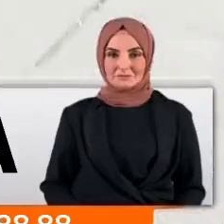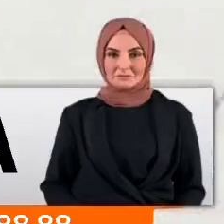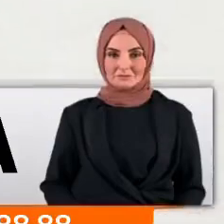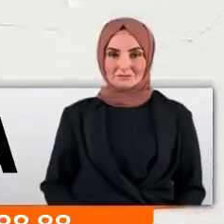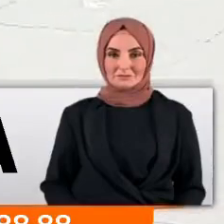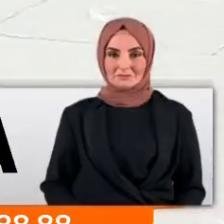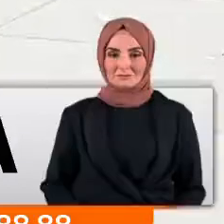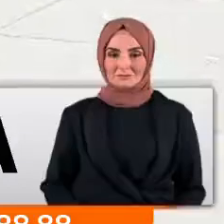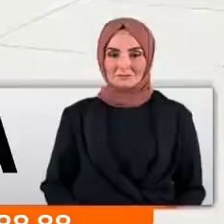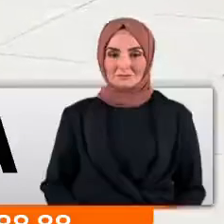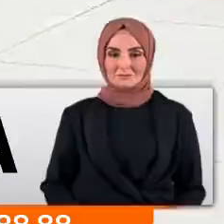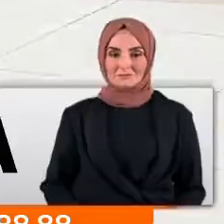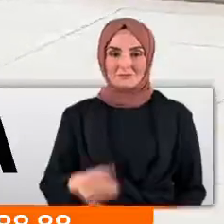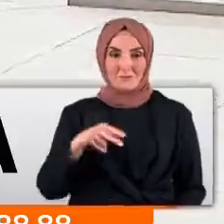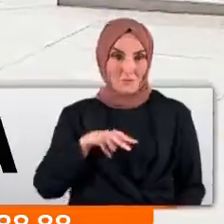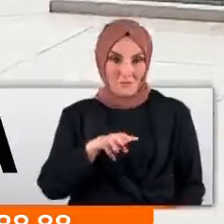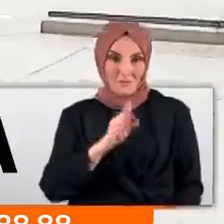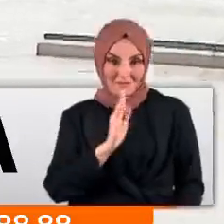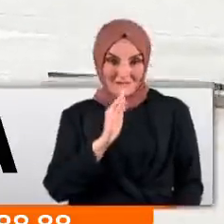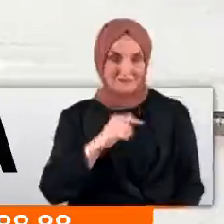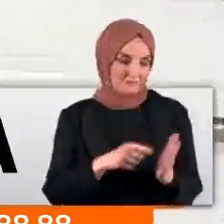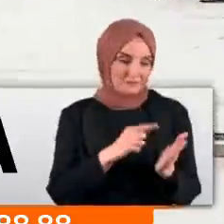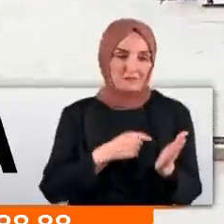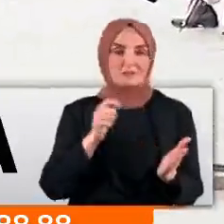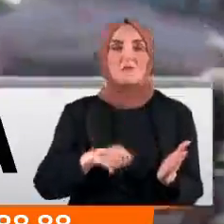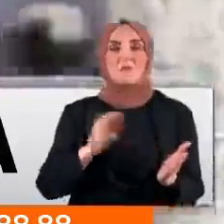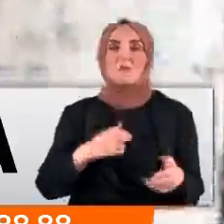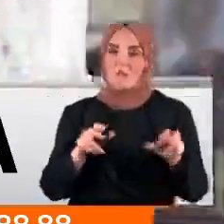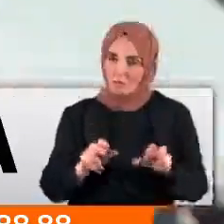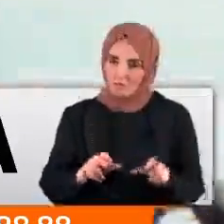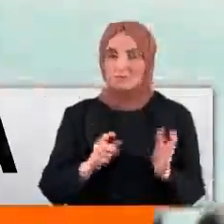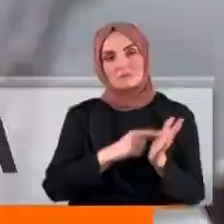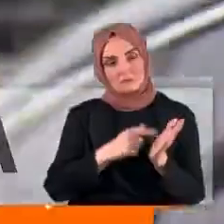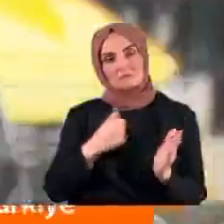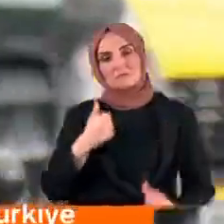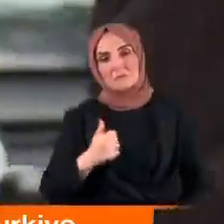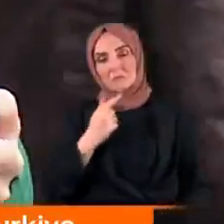beni ilgilenmiyorum yolda giderken sadece böyle oturduğum yerde